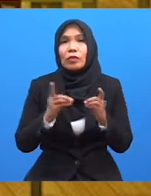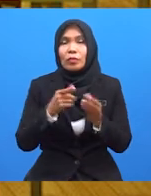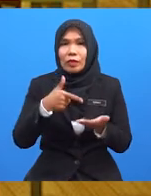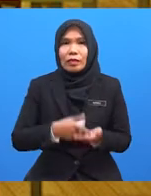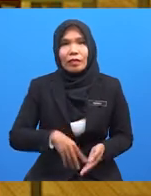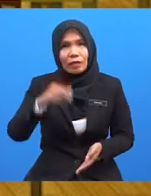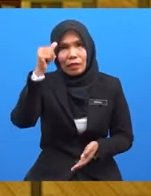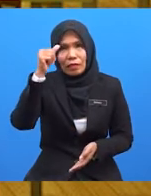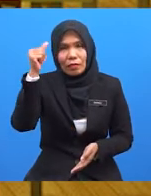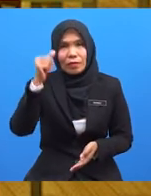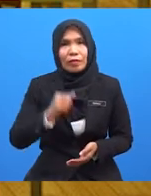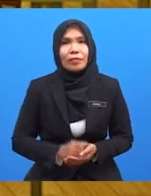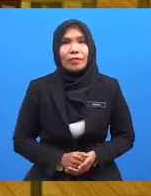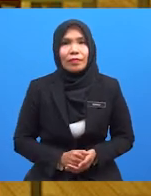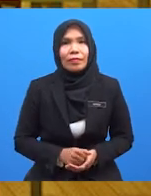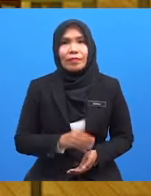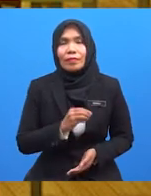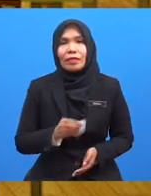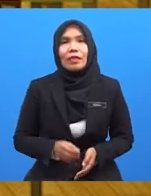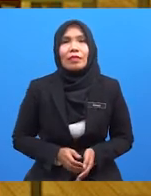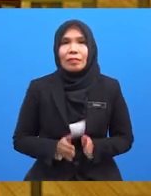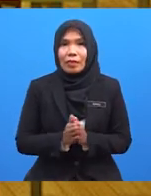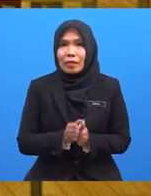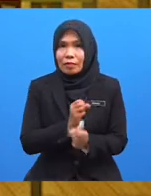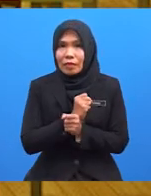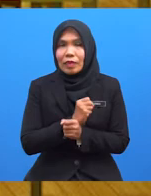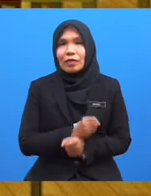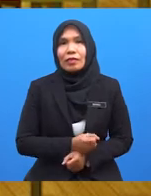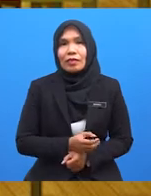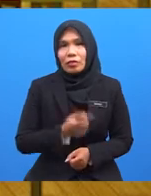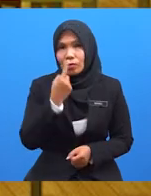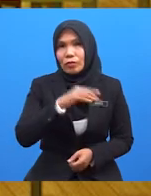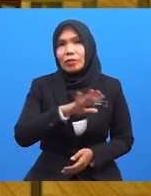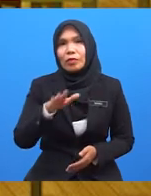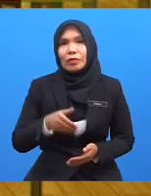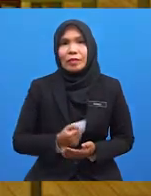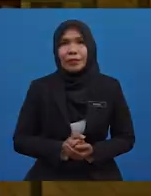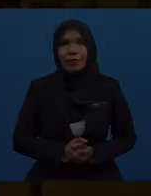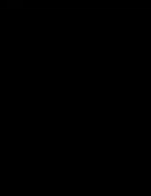yang lain. Assalamualaikum dan salam sayang untuk semua.